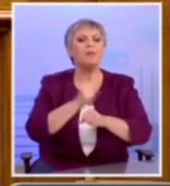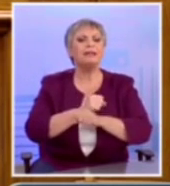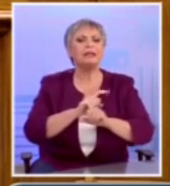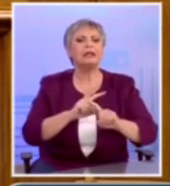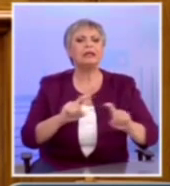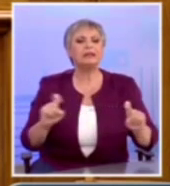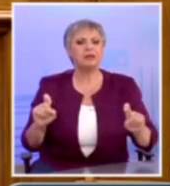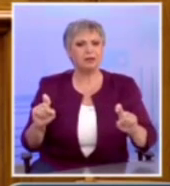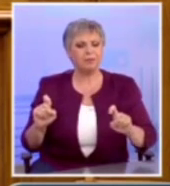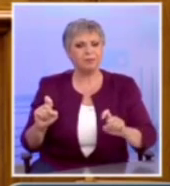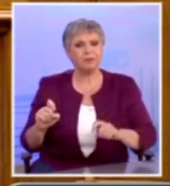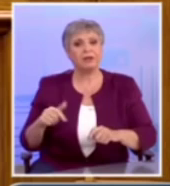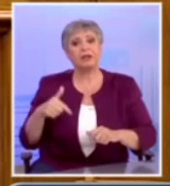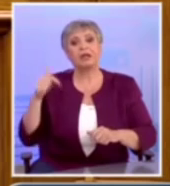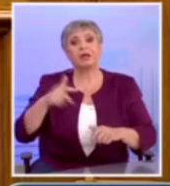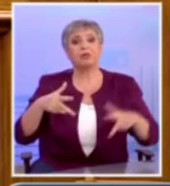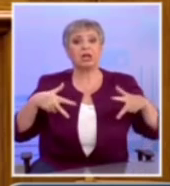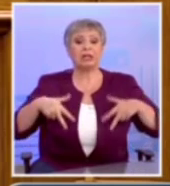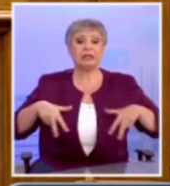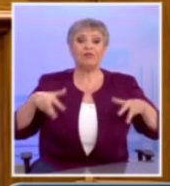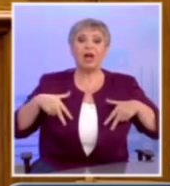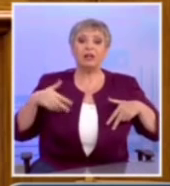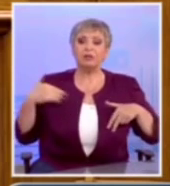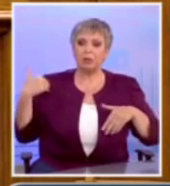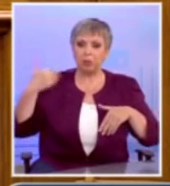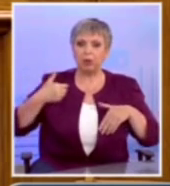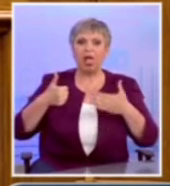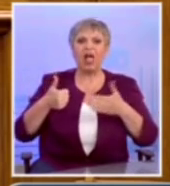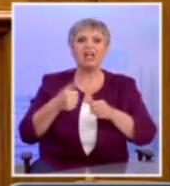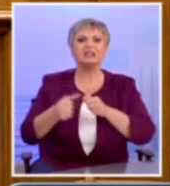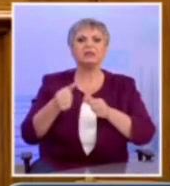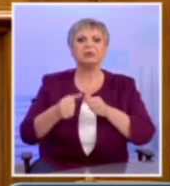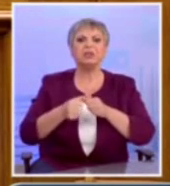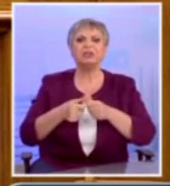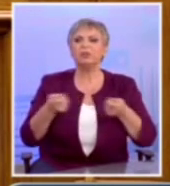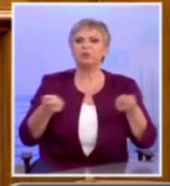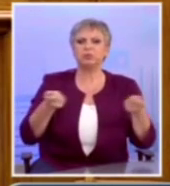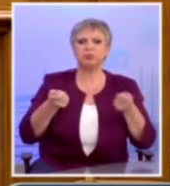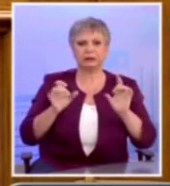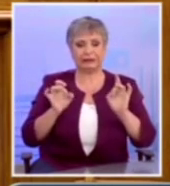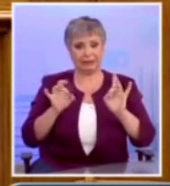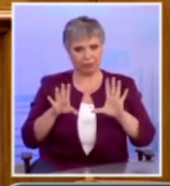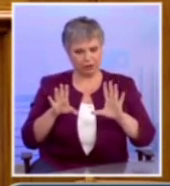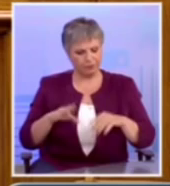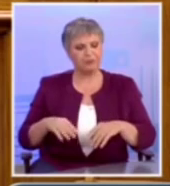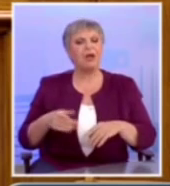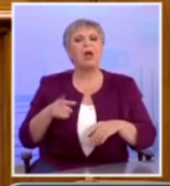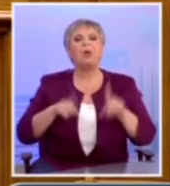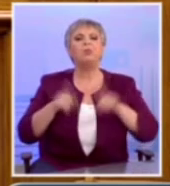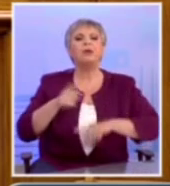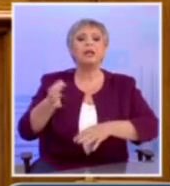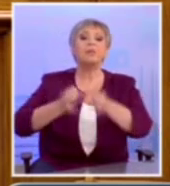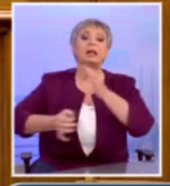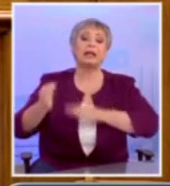γιατί δεν είχαμε κυβέρνηση στους 6 μήνες. Μας είπαν άλλοι ότι πήγαμε καλά στο δημοψήφισμα